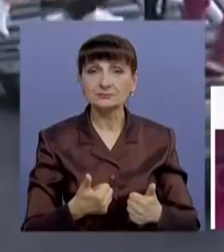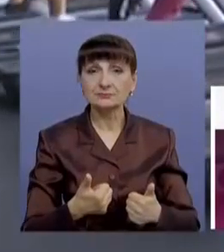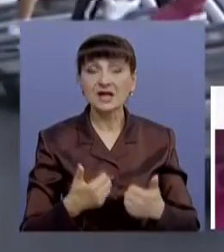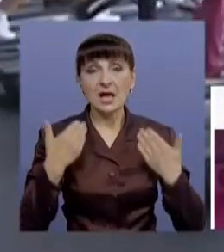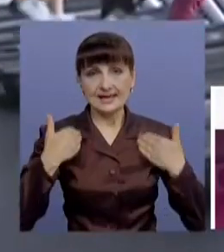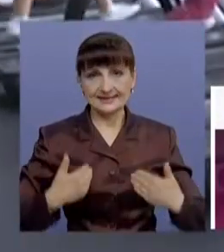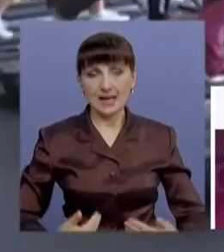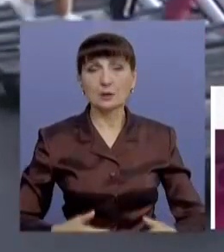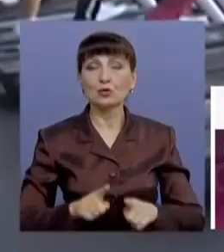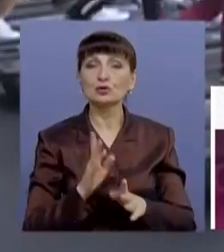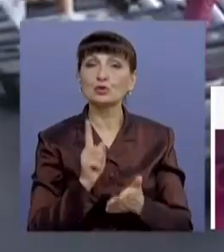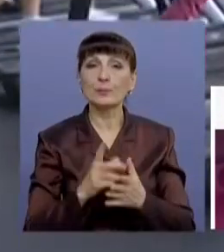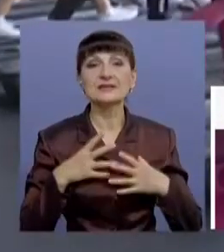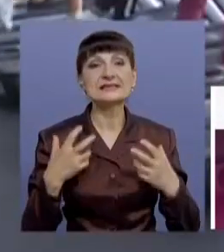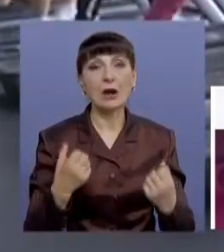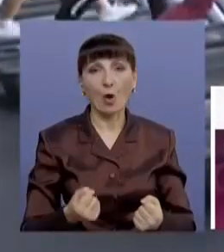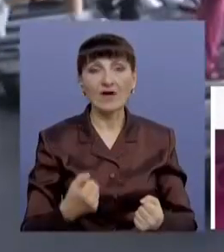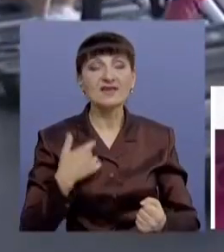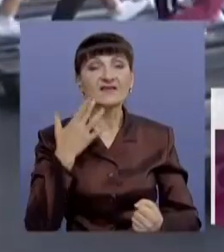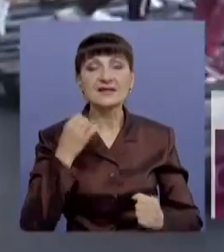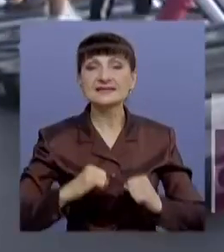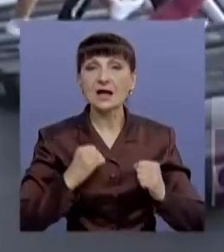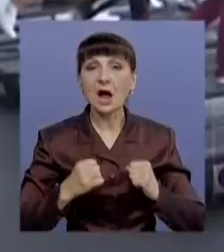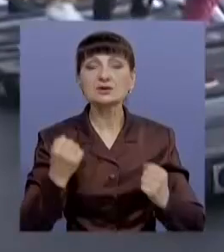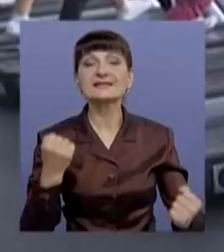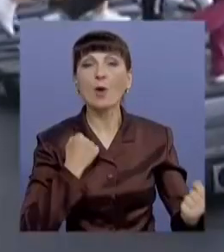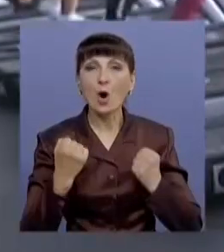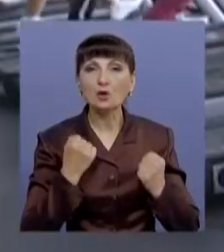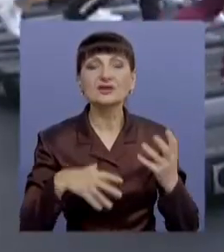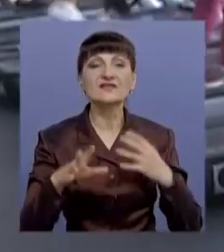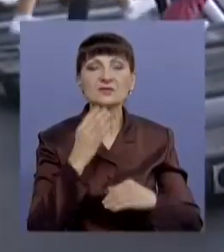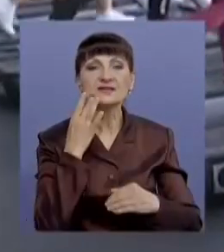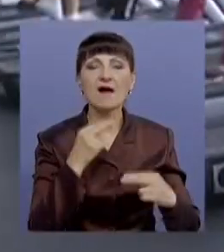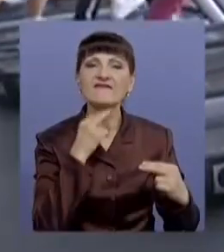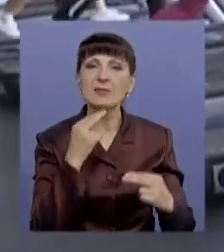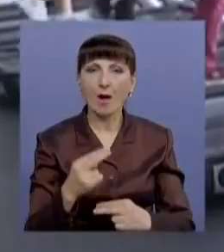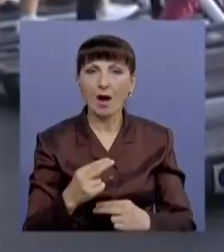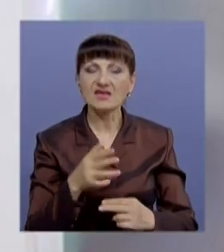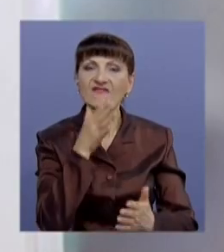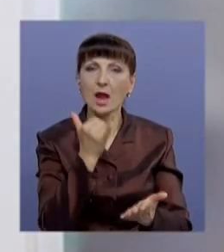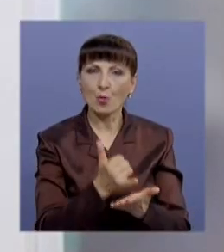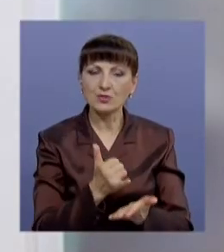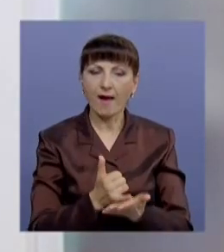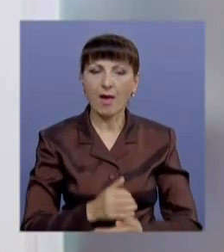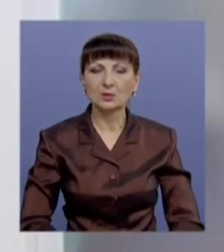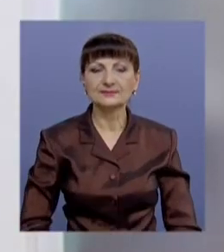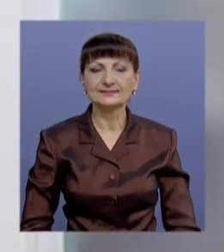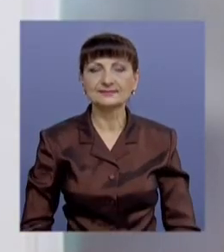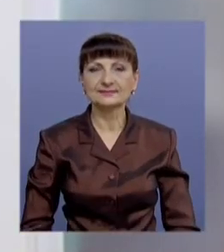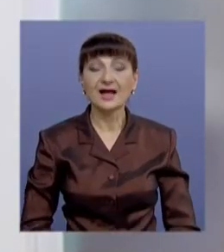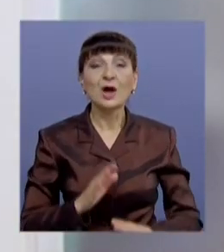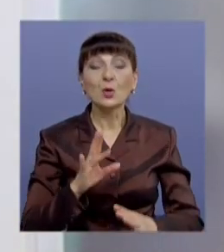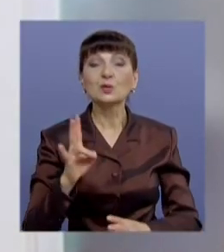теле, здоровый дух. Поэтому я всегда стараюсь и спорту, и всему всегда уделять нужное время.